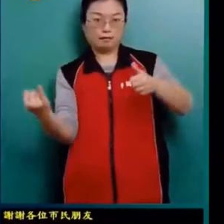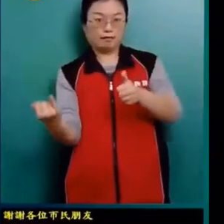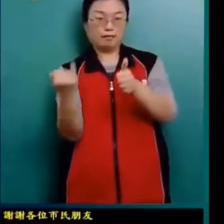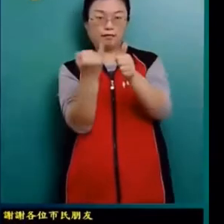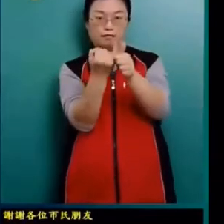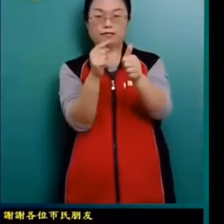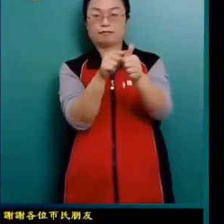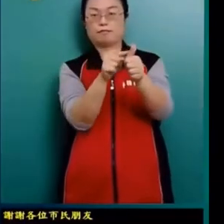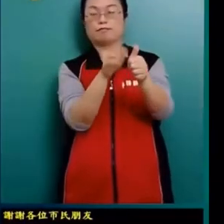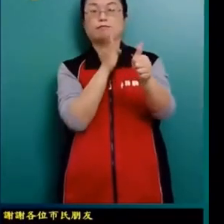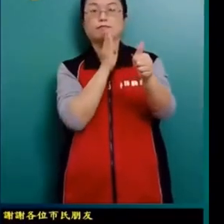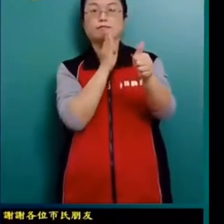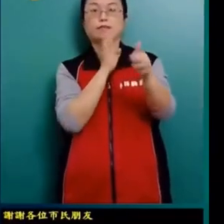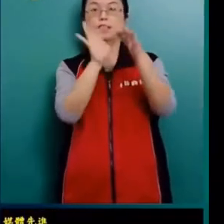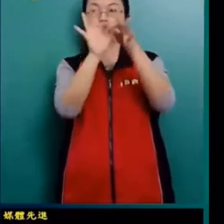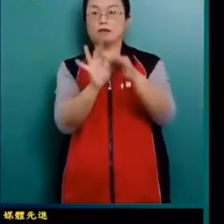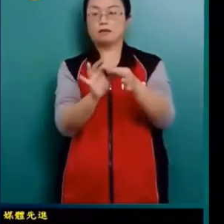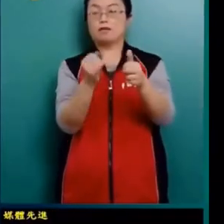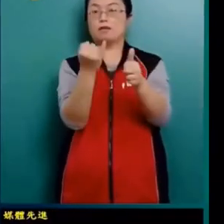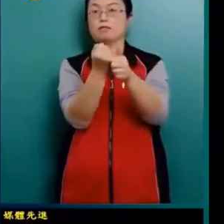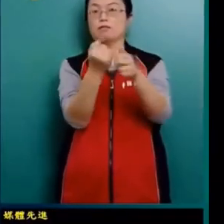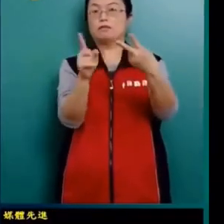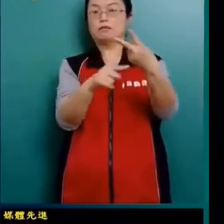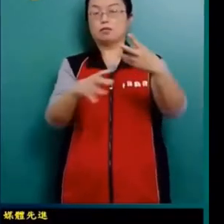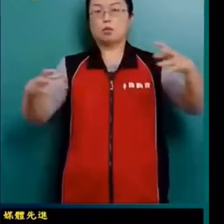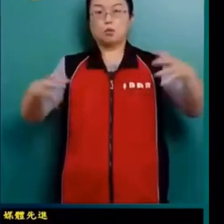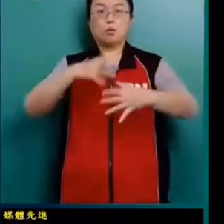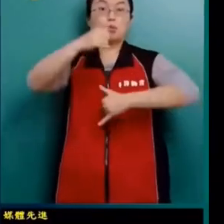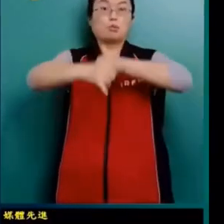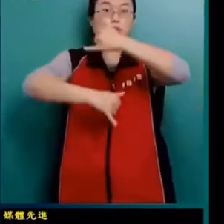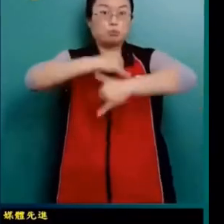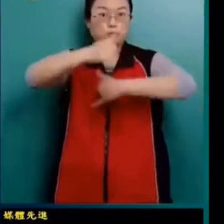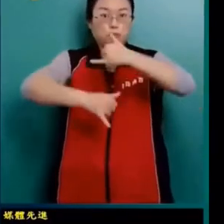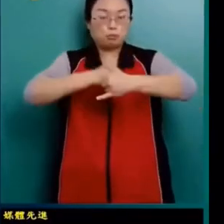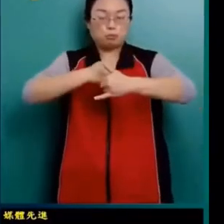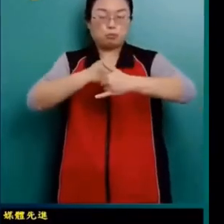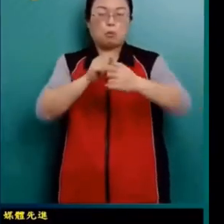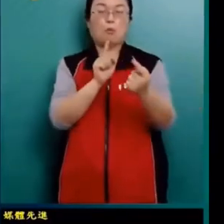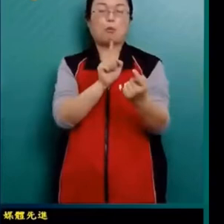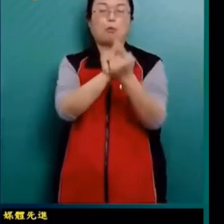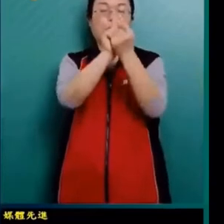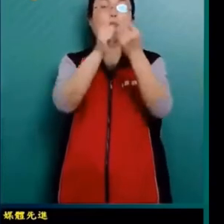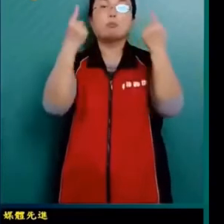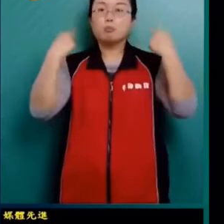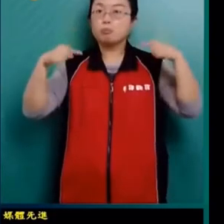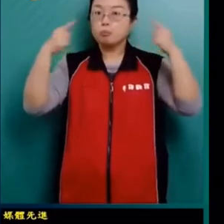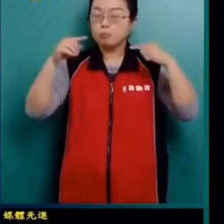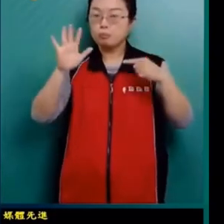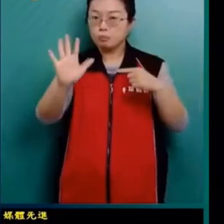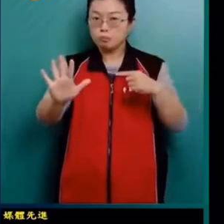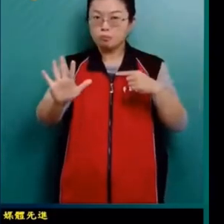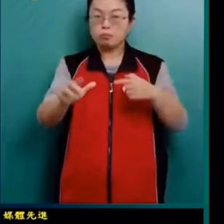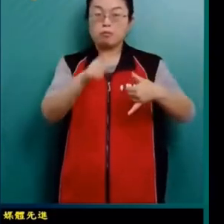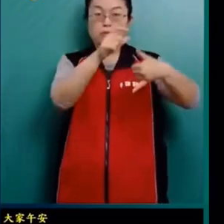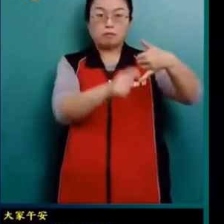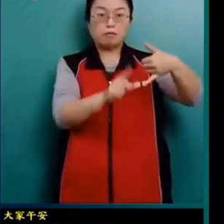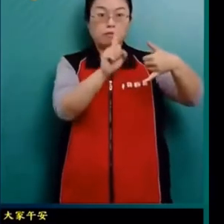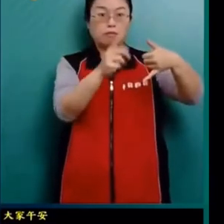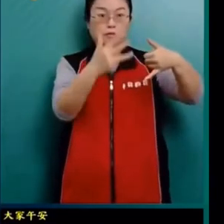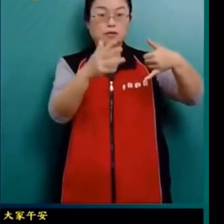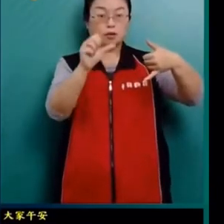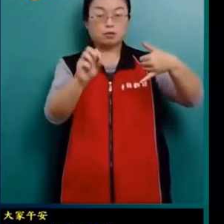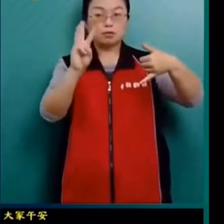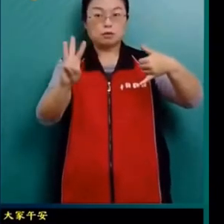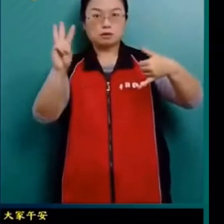为他们是共同居住的密切接触者，哦，那因为他在18533